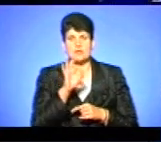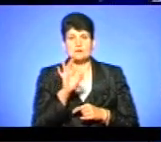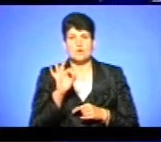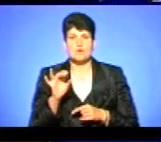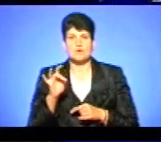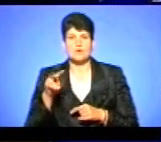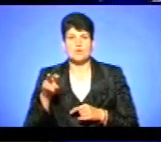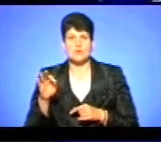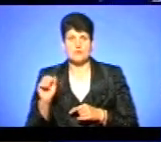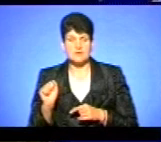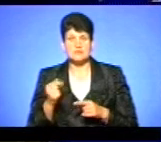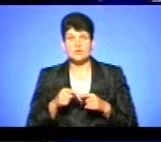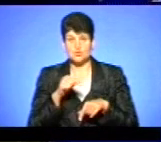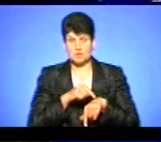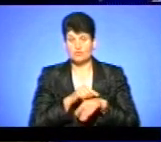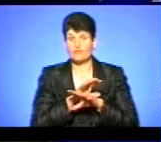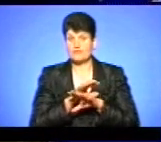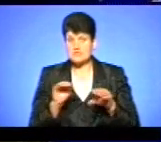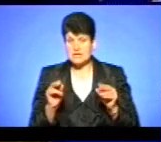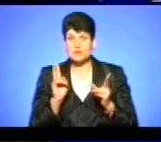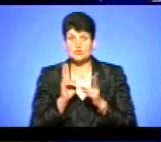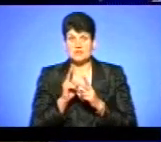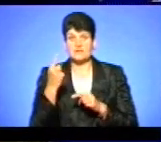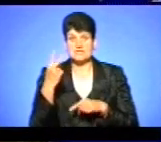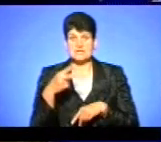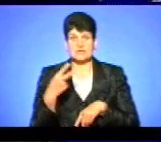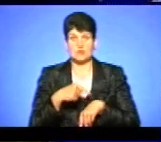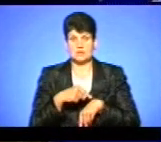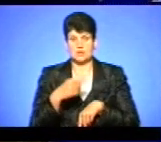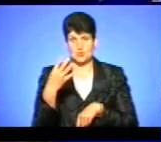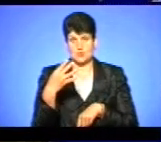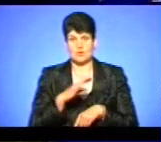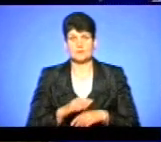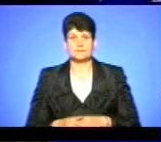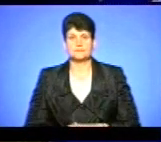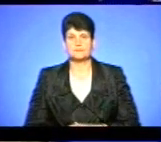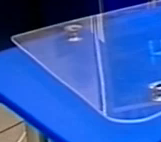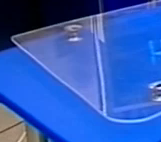І на цю годину у мене все. Ми зустрінемось з вами о 20:40. Не пропустіть.